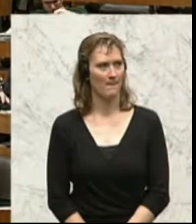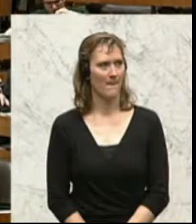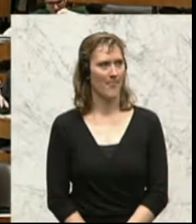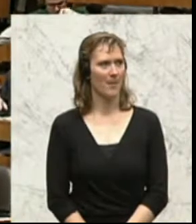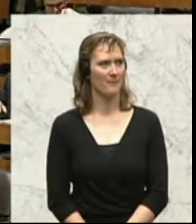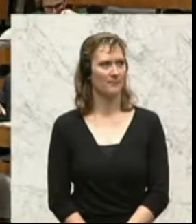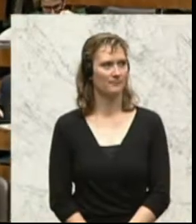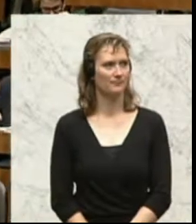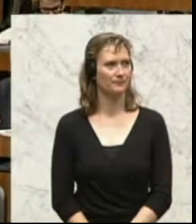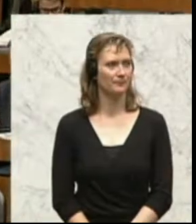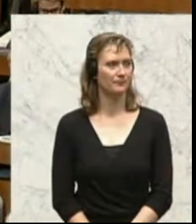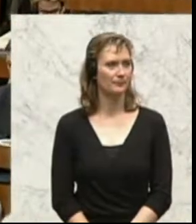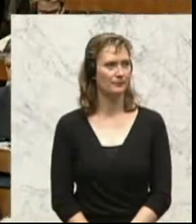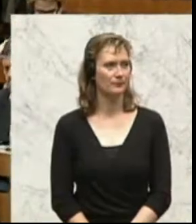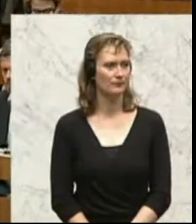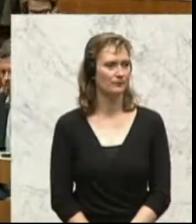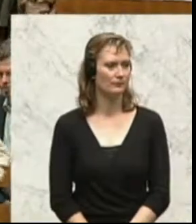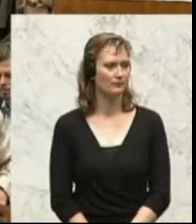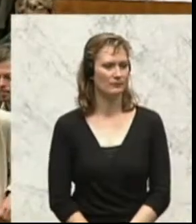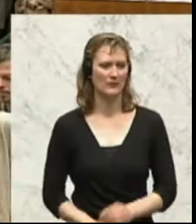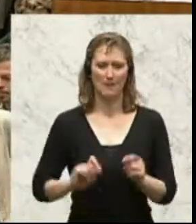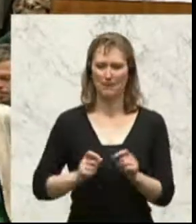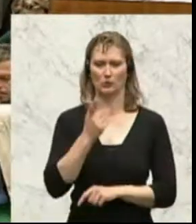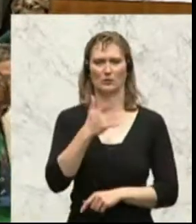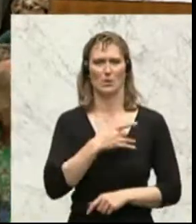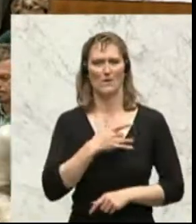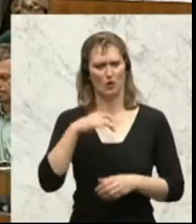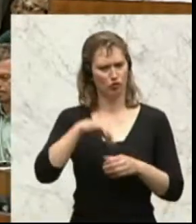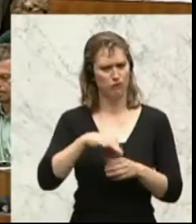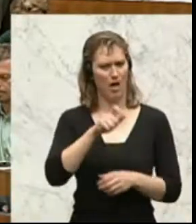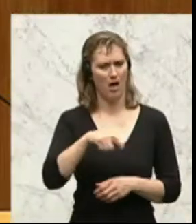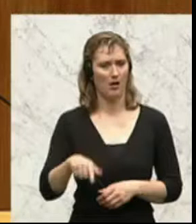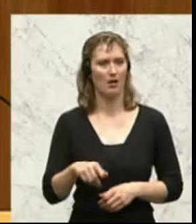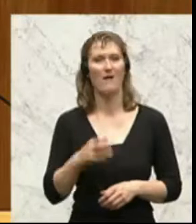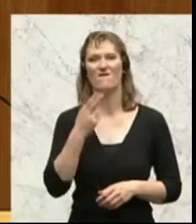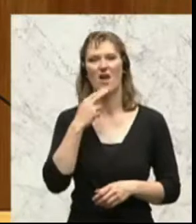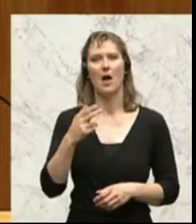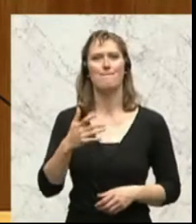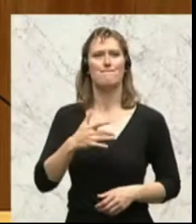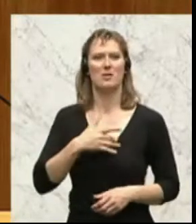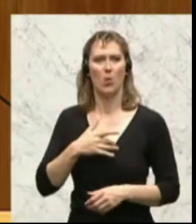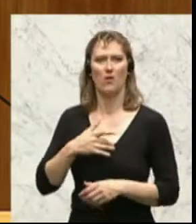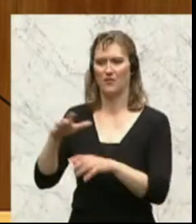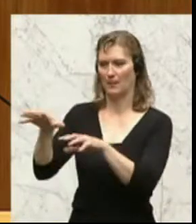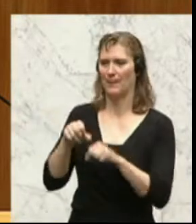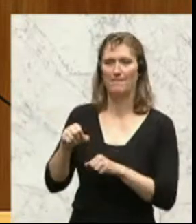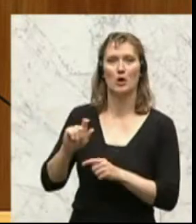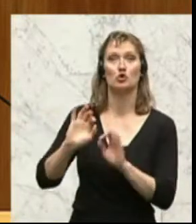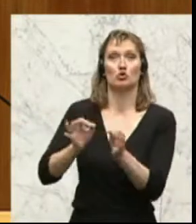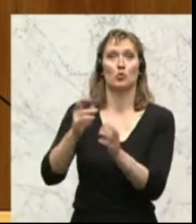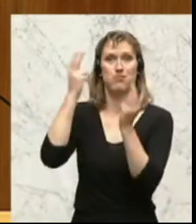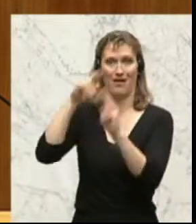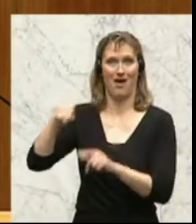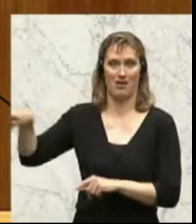Das besonders Ungerechte für die Sparer ist, dass es nicht die Superreichen trifft, die im Allgemeinen eher weniger dazu tendieren,